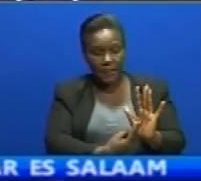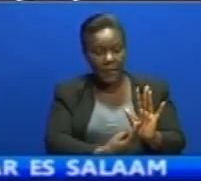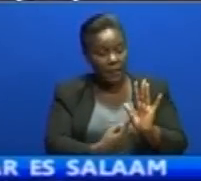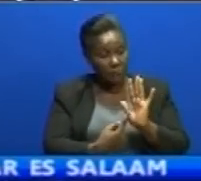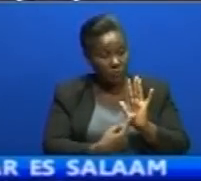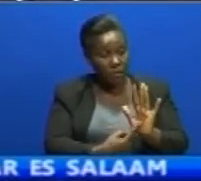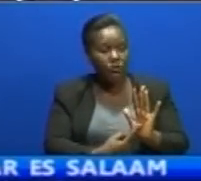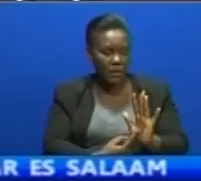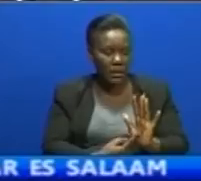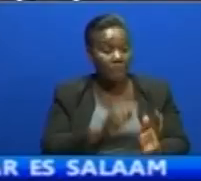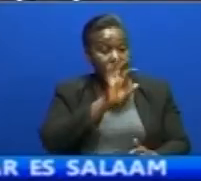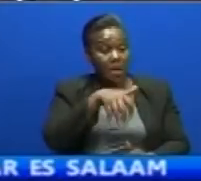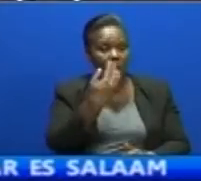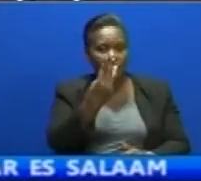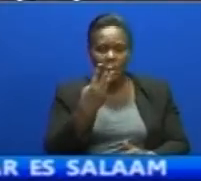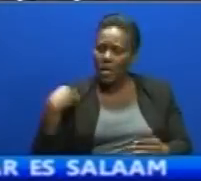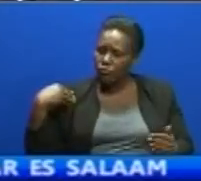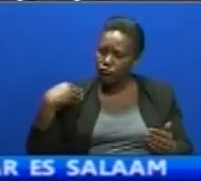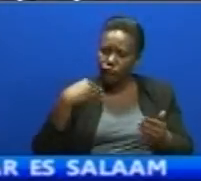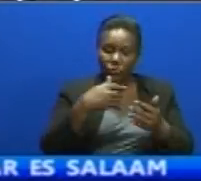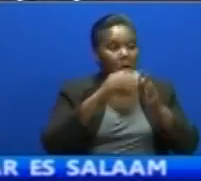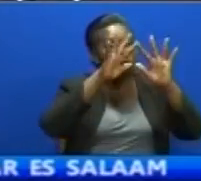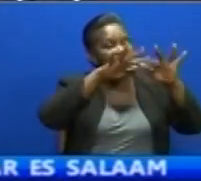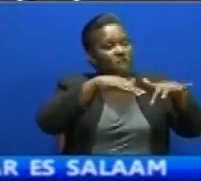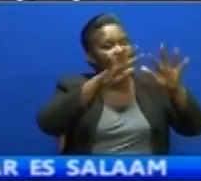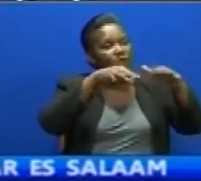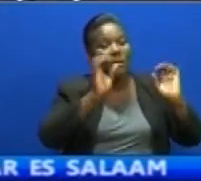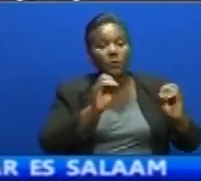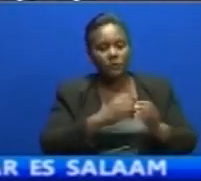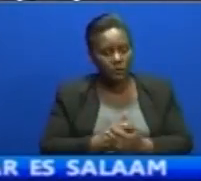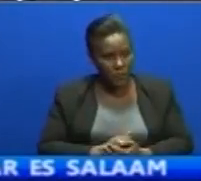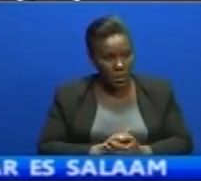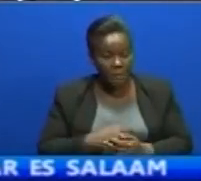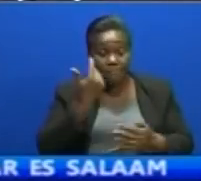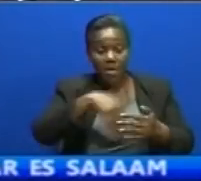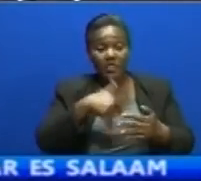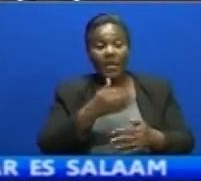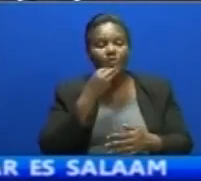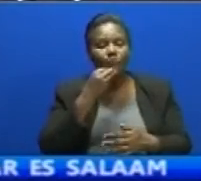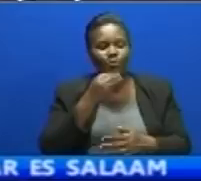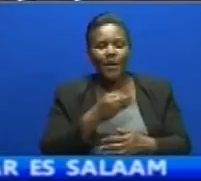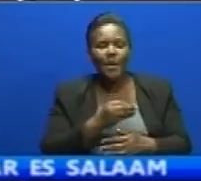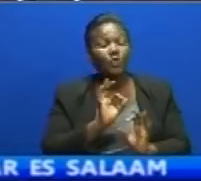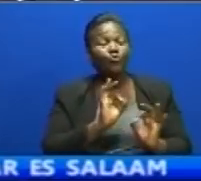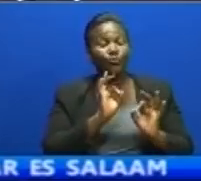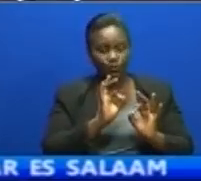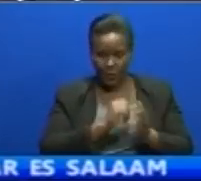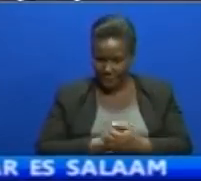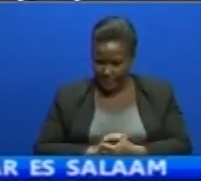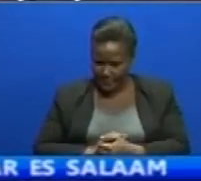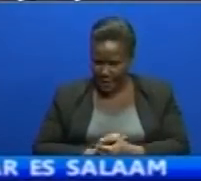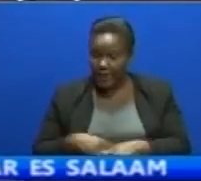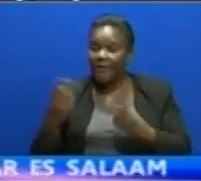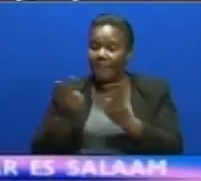mvua, na kwa hiyo biashara ya chakula ni soko kubwa Namibia, na katika maeneo ya uvuvi wenyewe